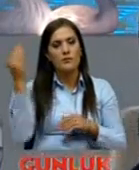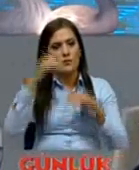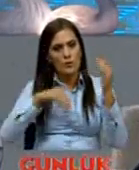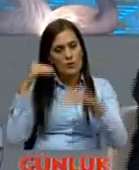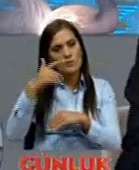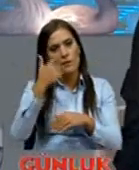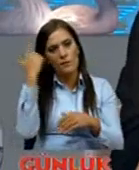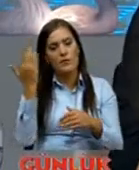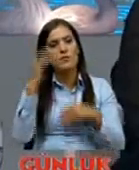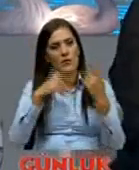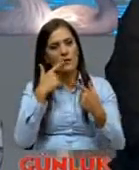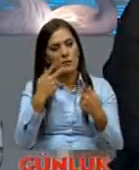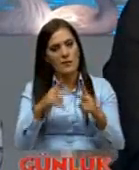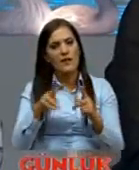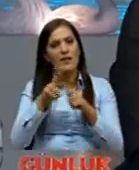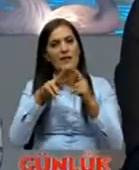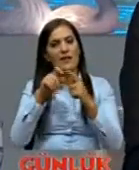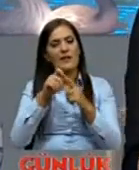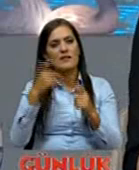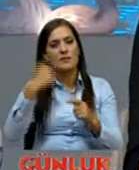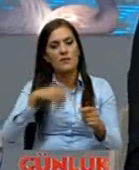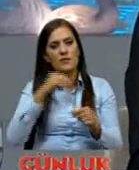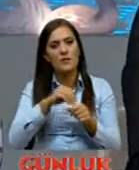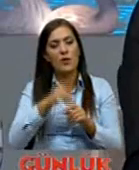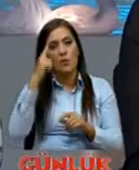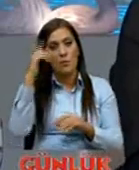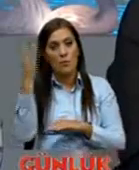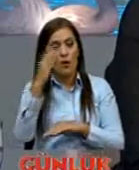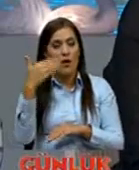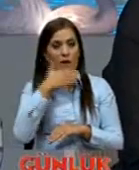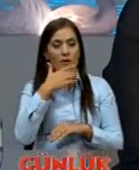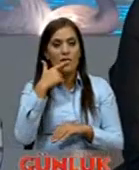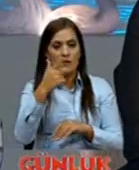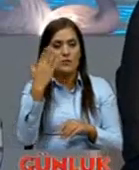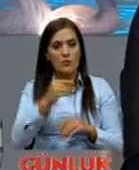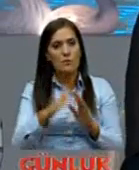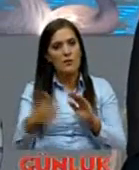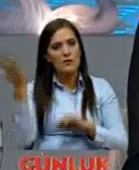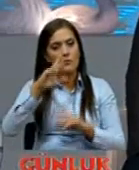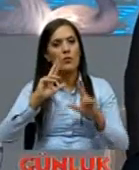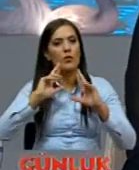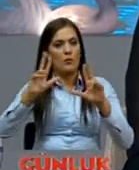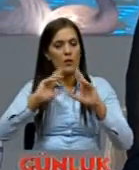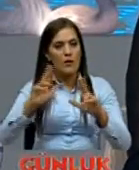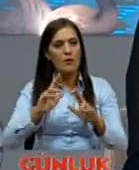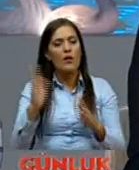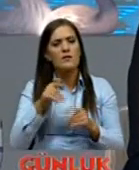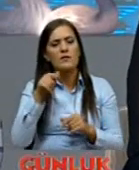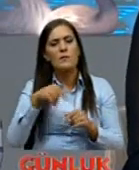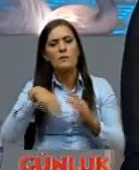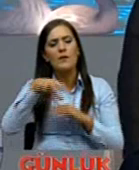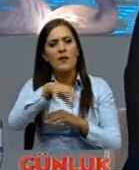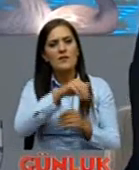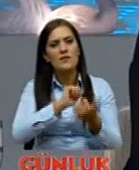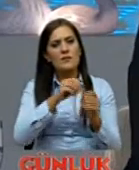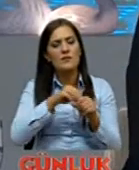Yüzme belki. Öyle yüzme diyebiliriz. Kas uzatmak, yapısı. Ama boy avantajı diyecek olursak basketbol, voleybol. Aslında